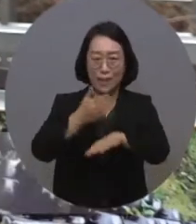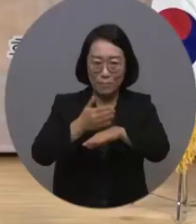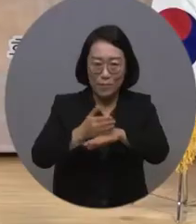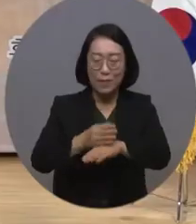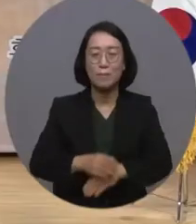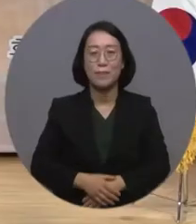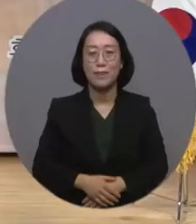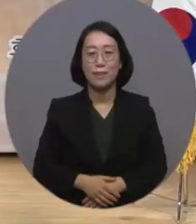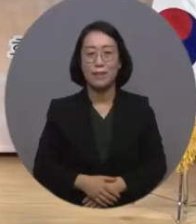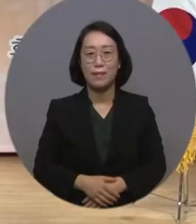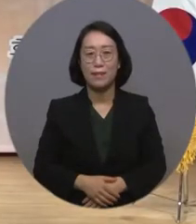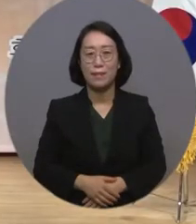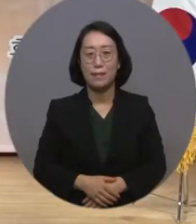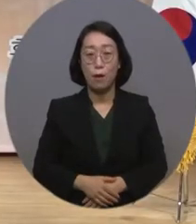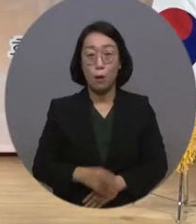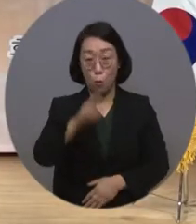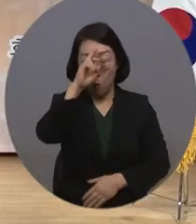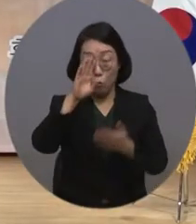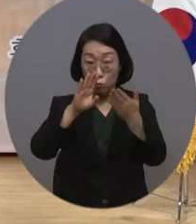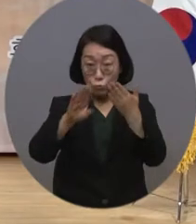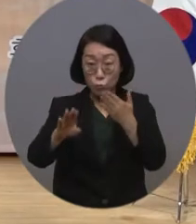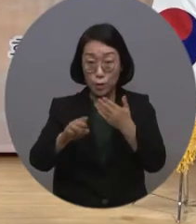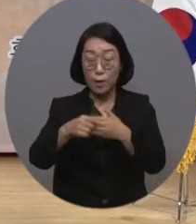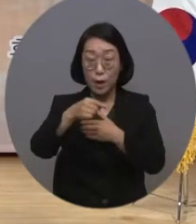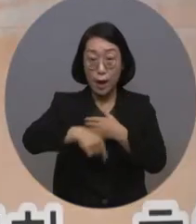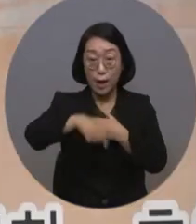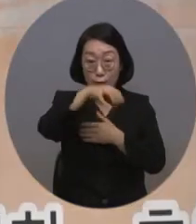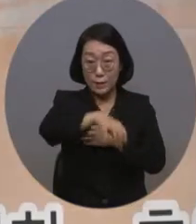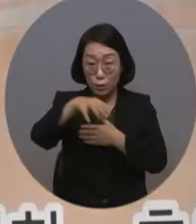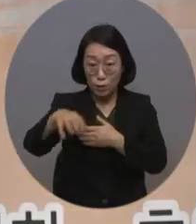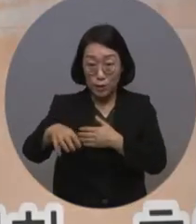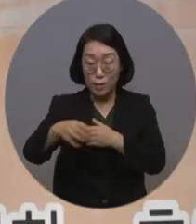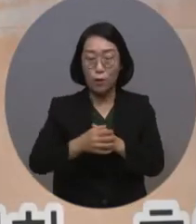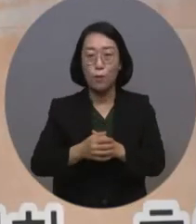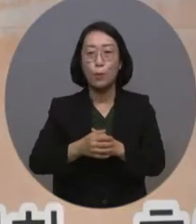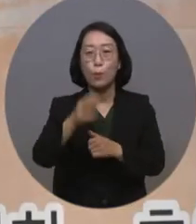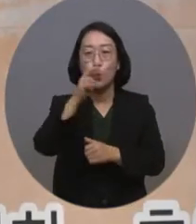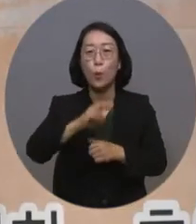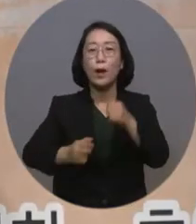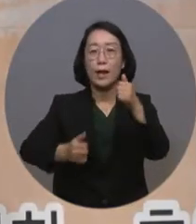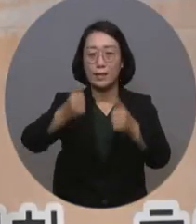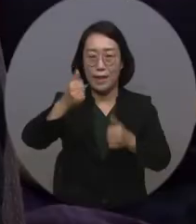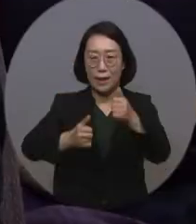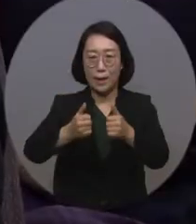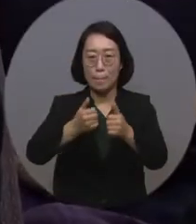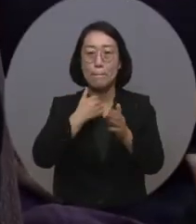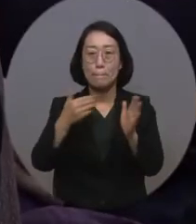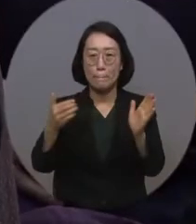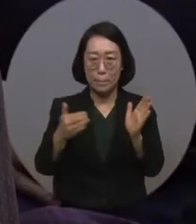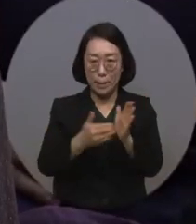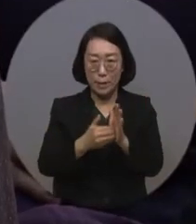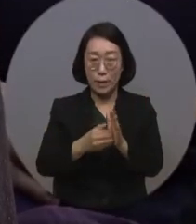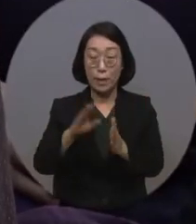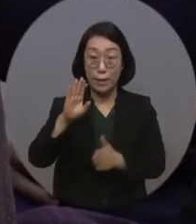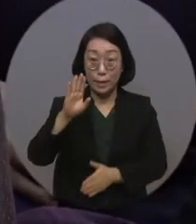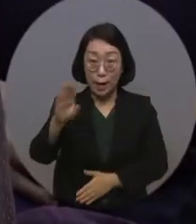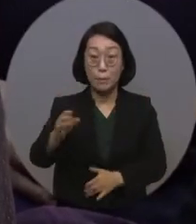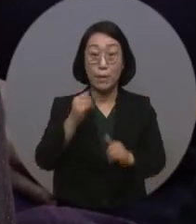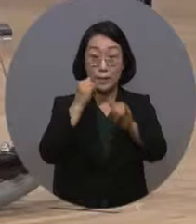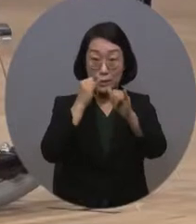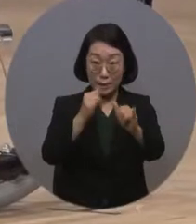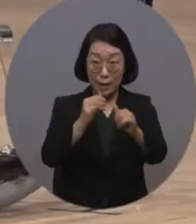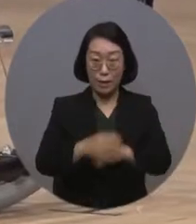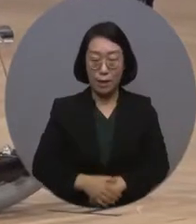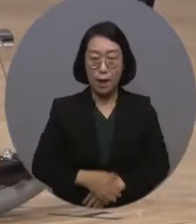있습니다. 오후에는 강원도 내 각 시군당 노래장안 경연을 진행했습니다. 이어서 진행된